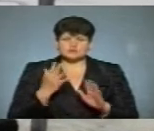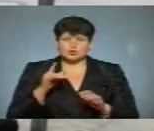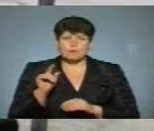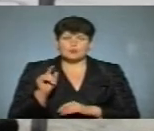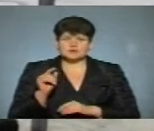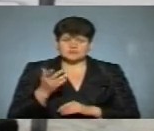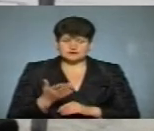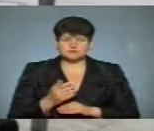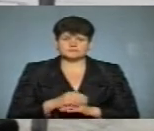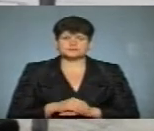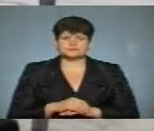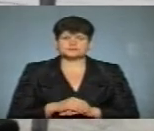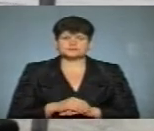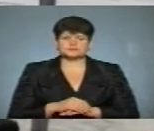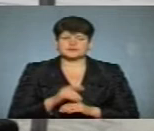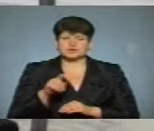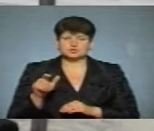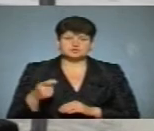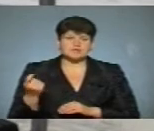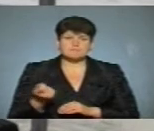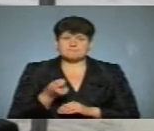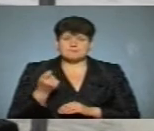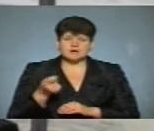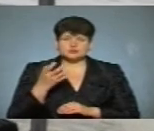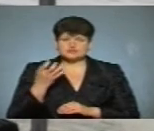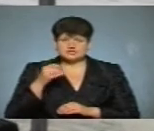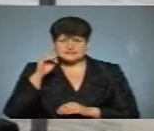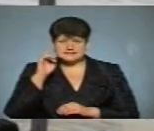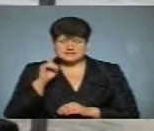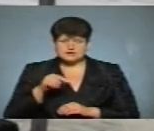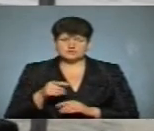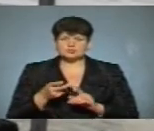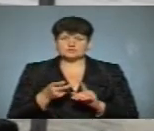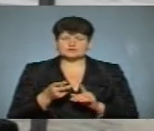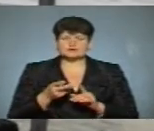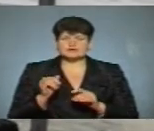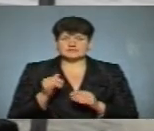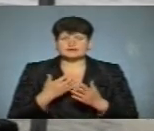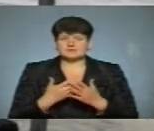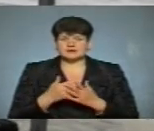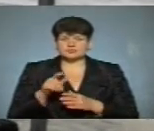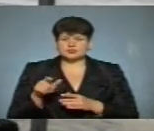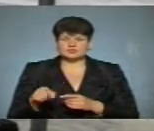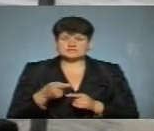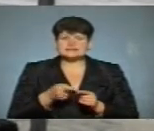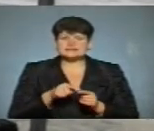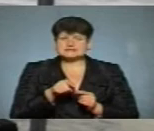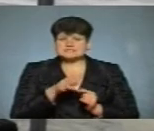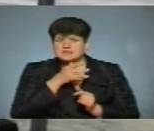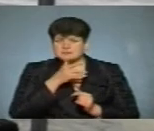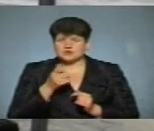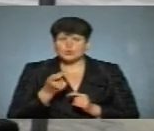понеділок люди мало ще знають. Ну, напевне, і люди трошки наші за цей період